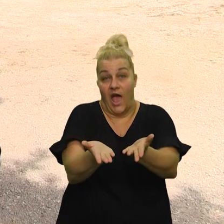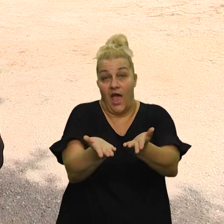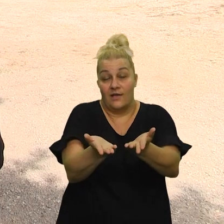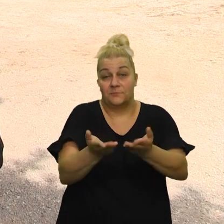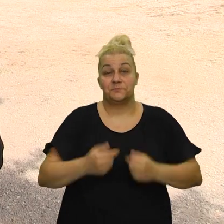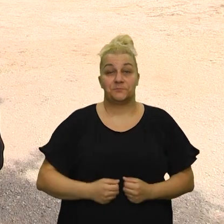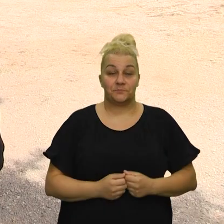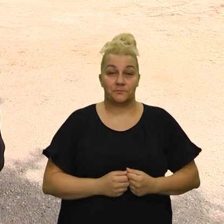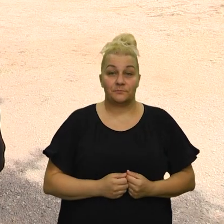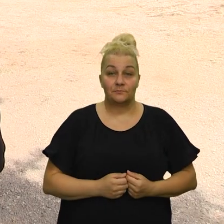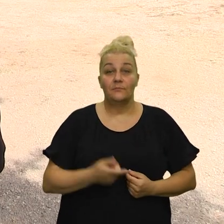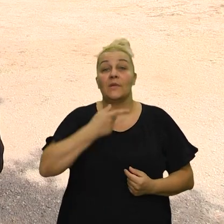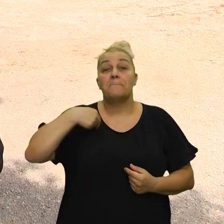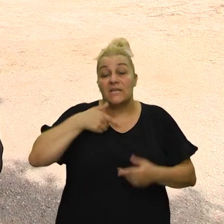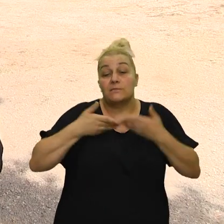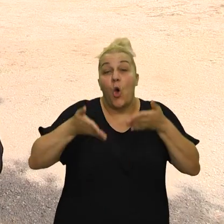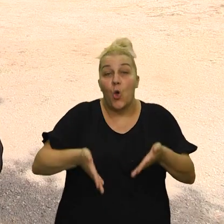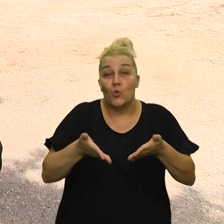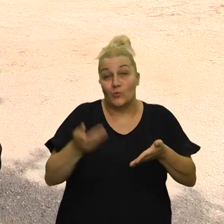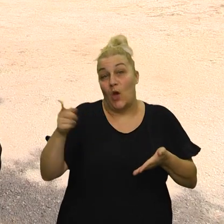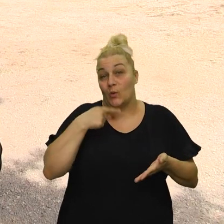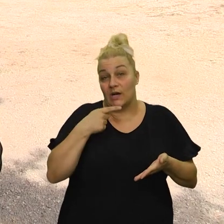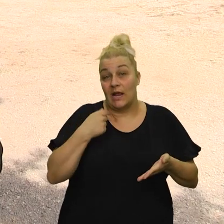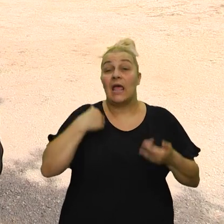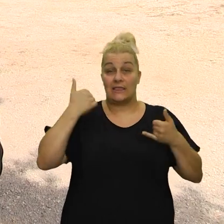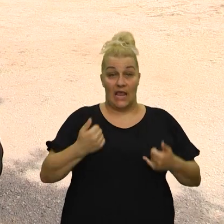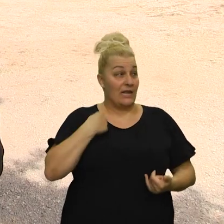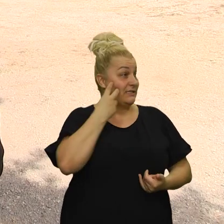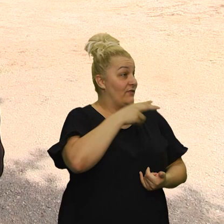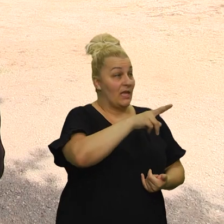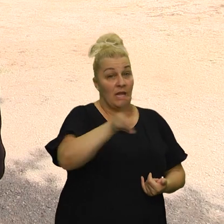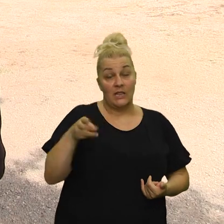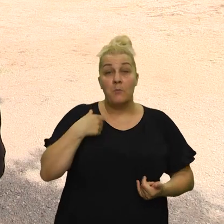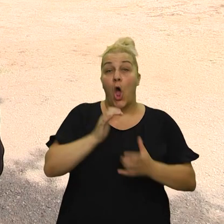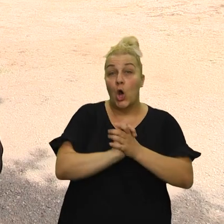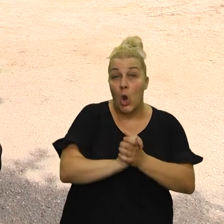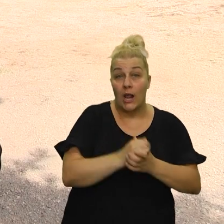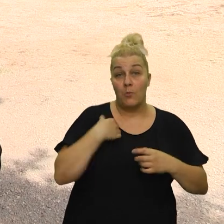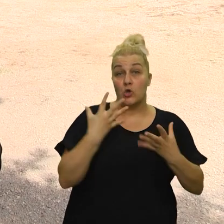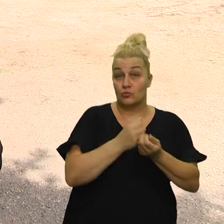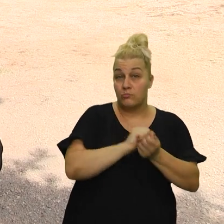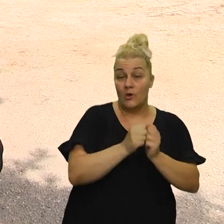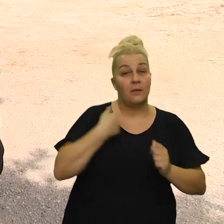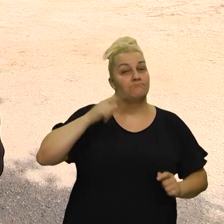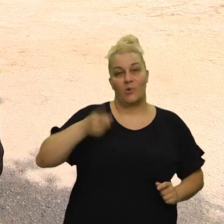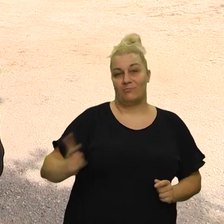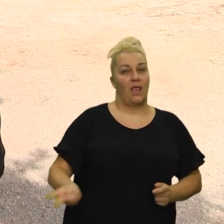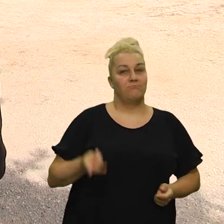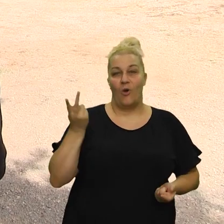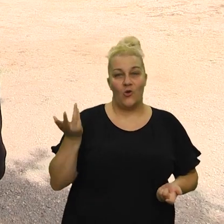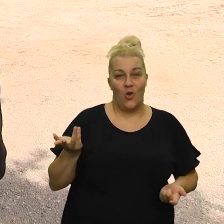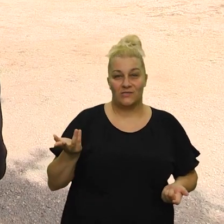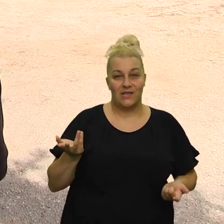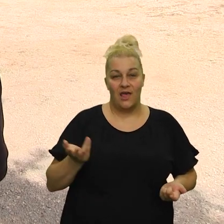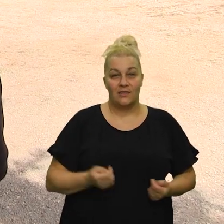tu. I kad vidim danas sve te svoje kolege, sve te svoje suborce, moram biti ponosan. Moram biti ponosan